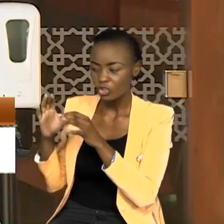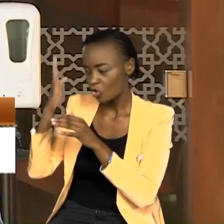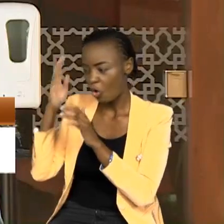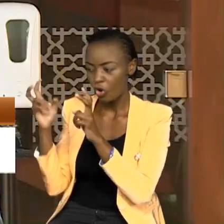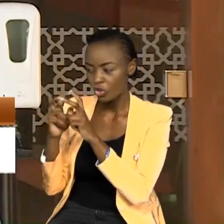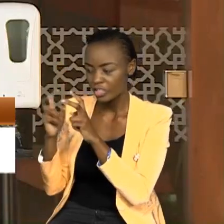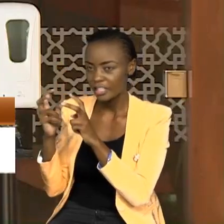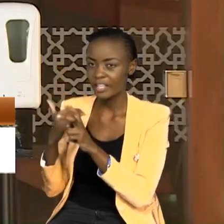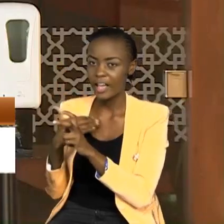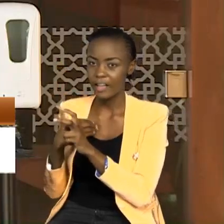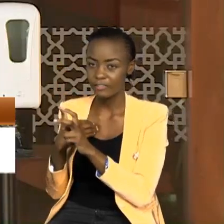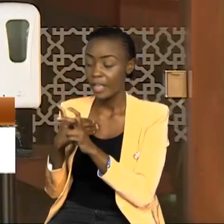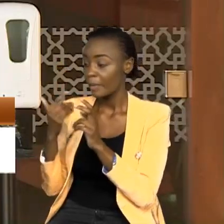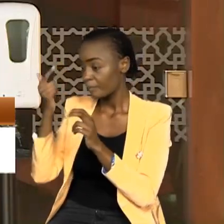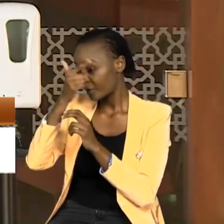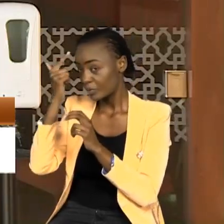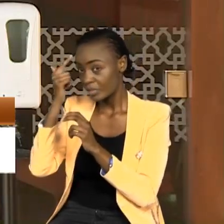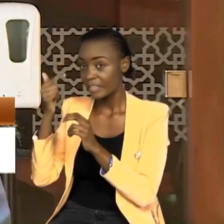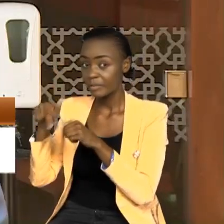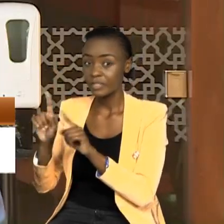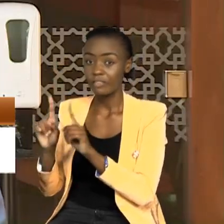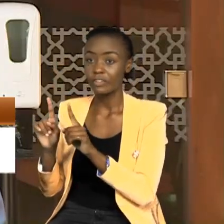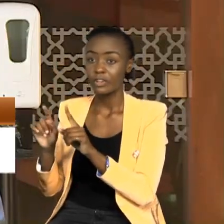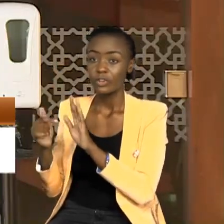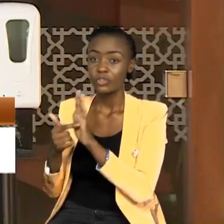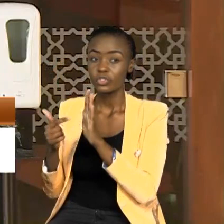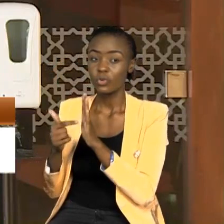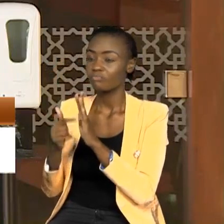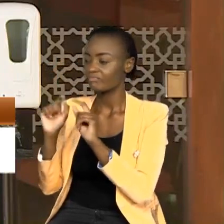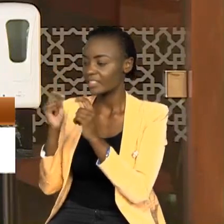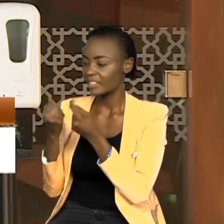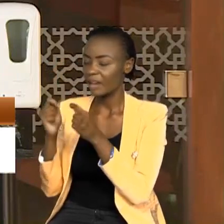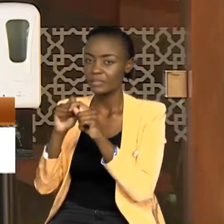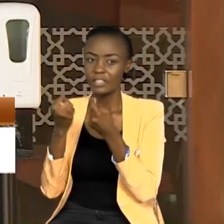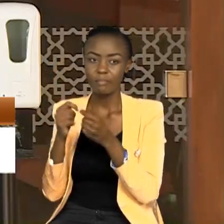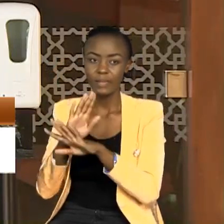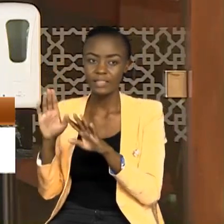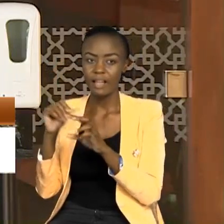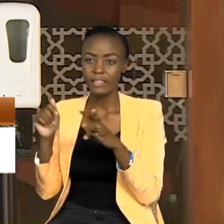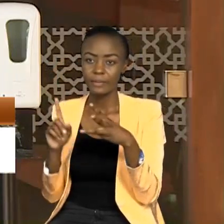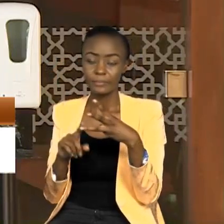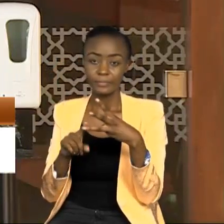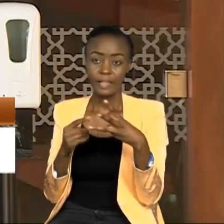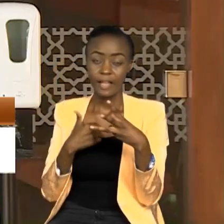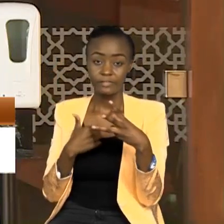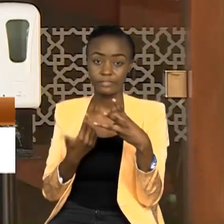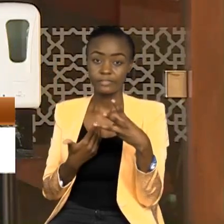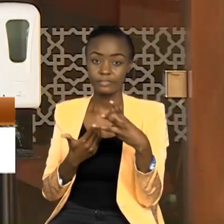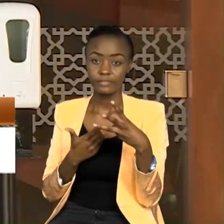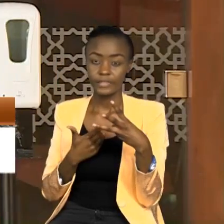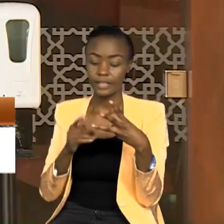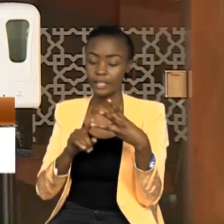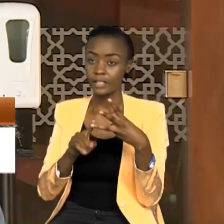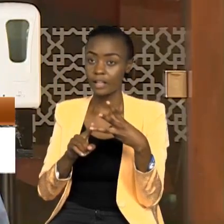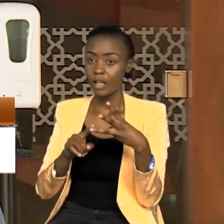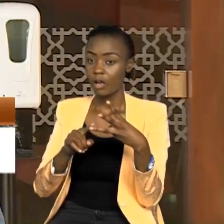na matabaka mbalimbali na vile vile makabila. Vile vile wameweza kuangazia kwamba kuna sababu nyingine ambayo ni